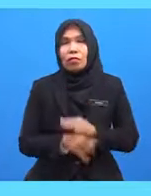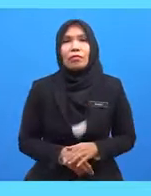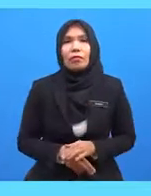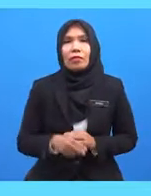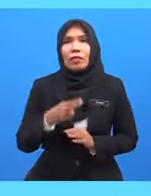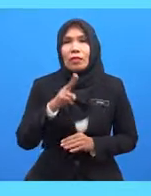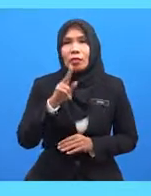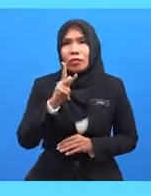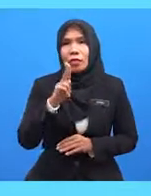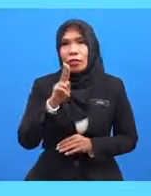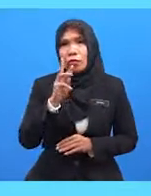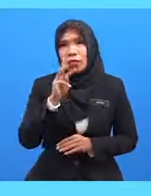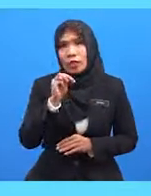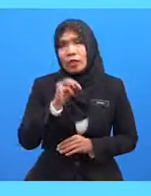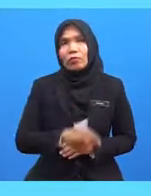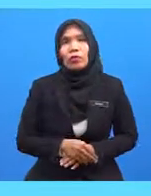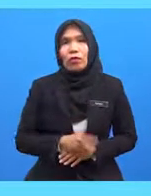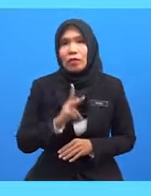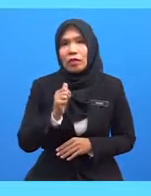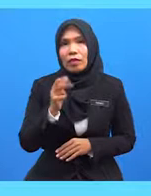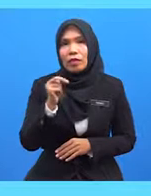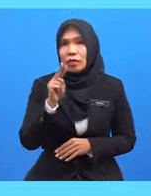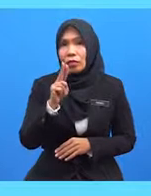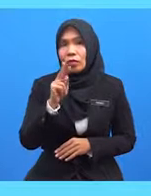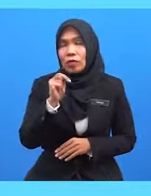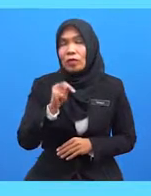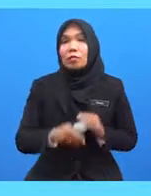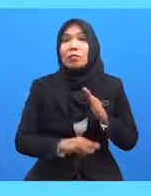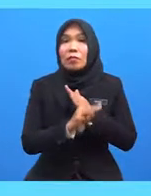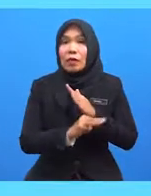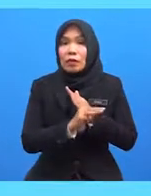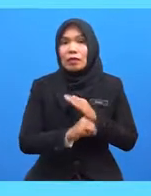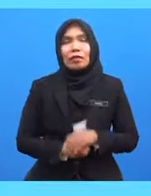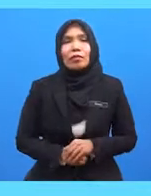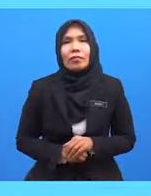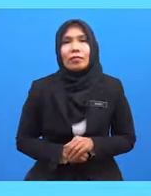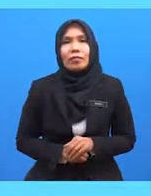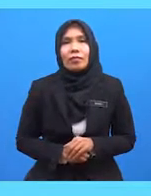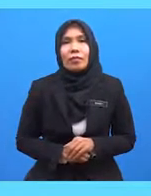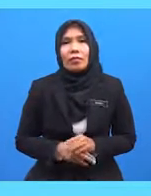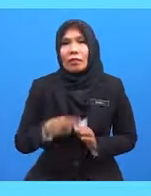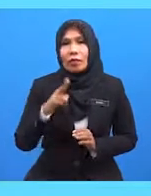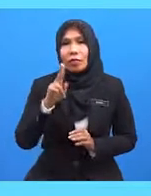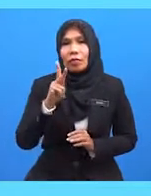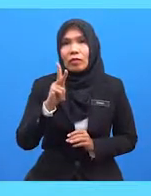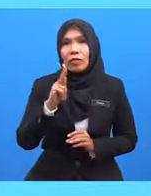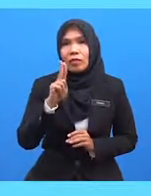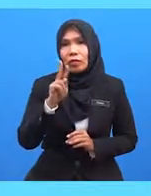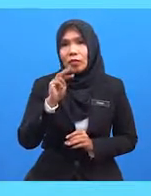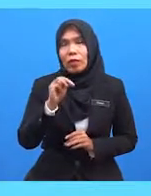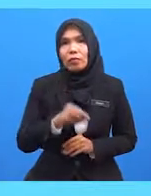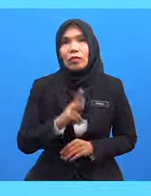Kanun Perhambaan dan sebagainya. Semakin banyak istilah atau kosa kata Arab